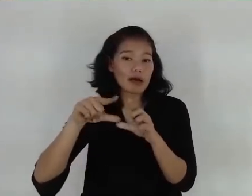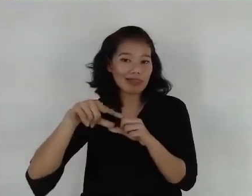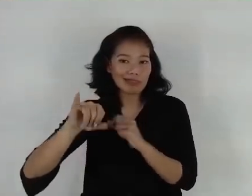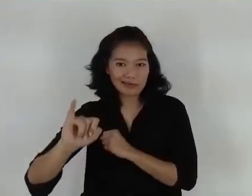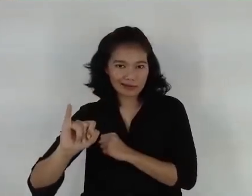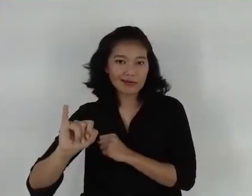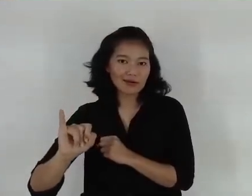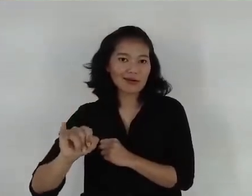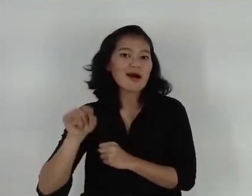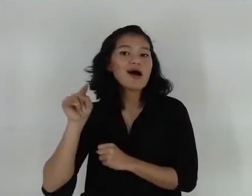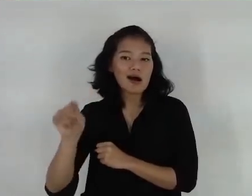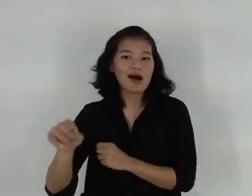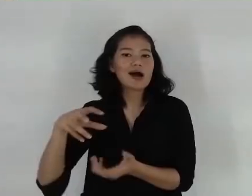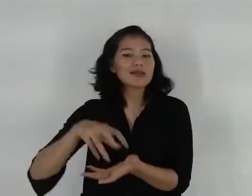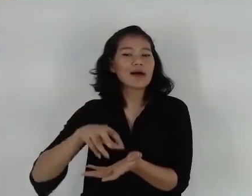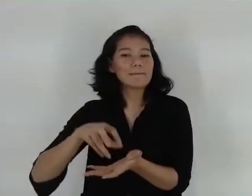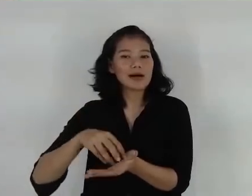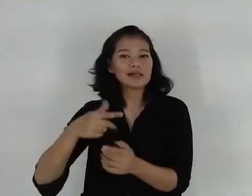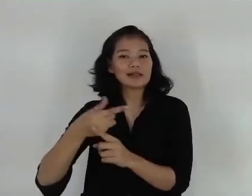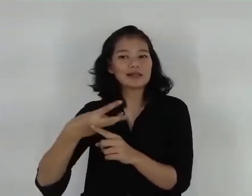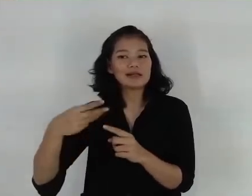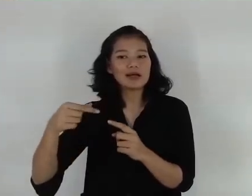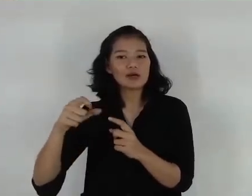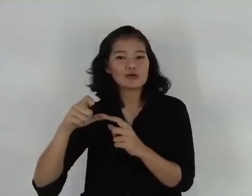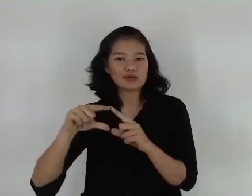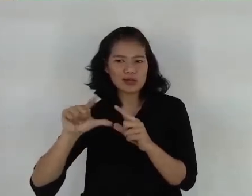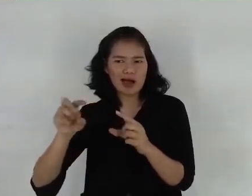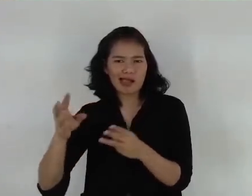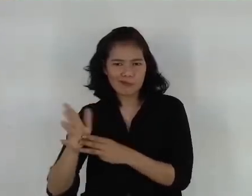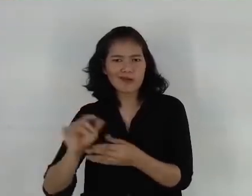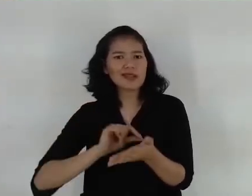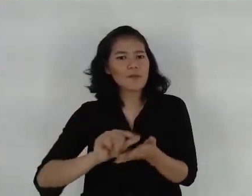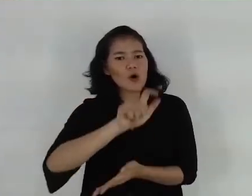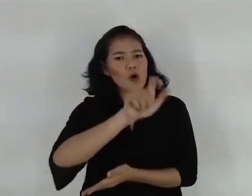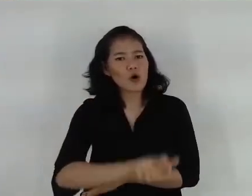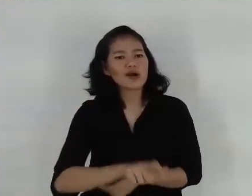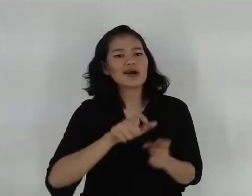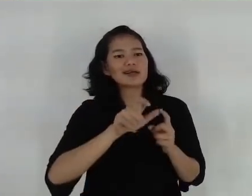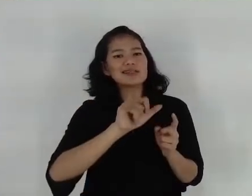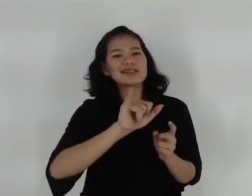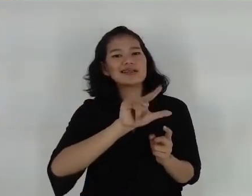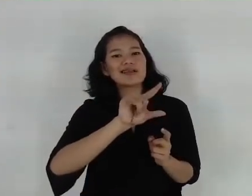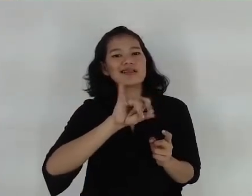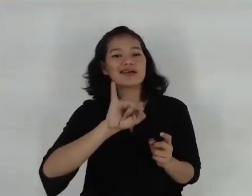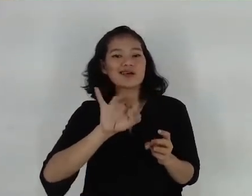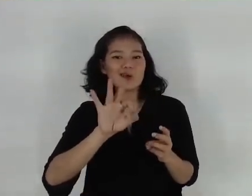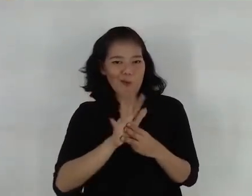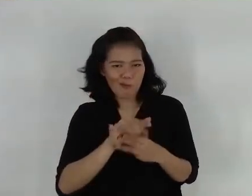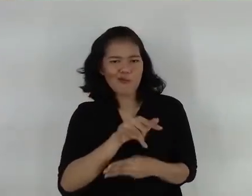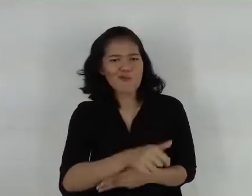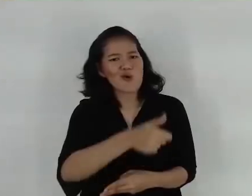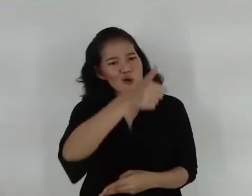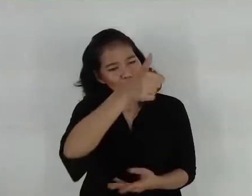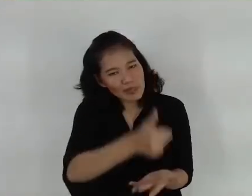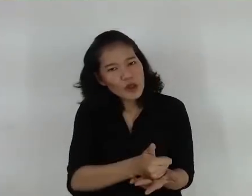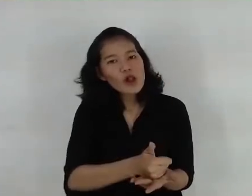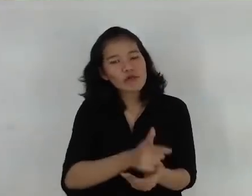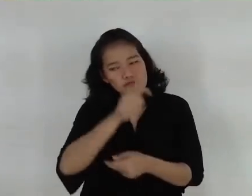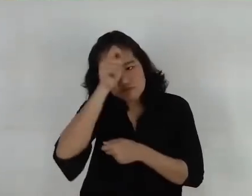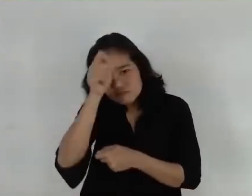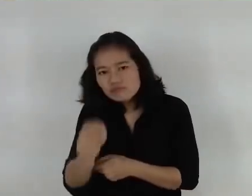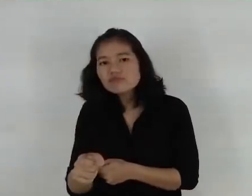adalah dirusak lem seorang bernama Simeon Ia seorang yang benar dan Saleh